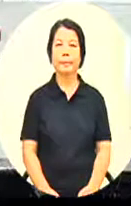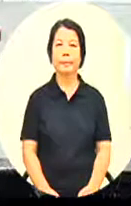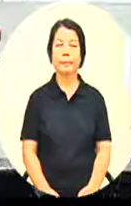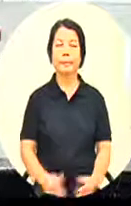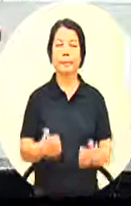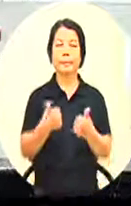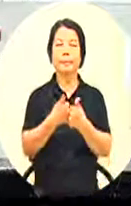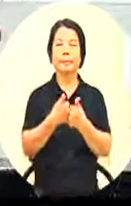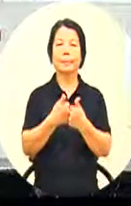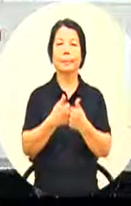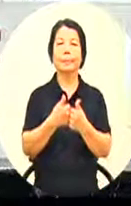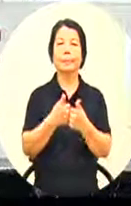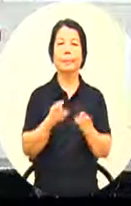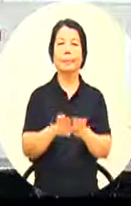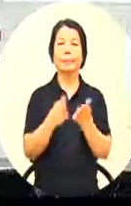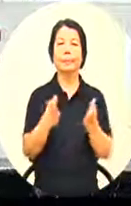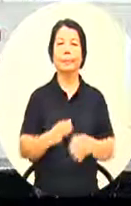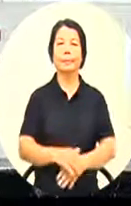好，开会。